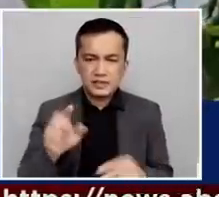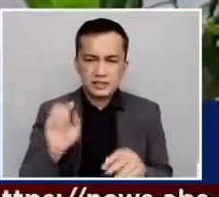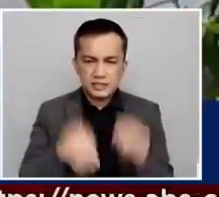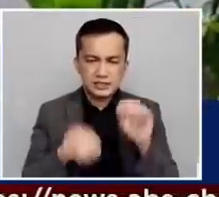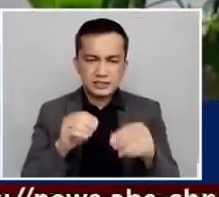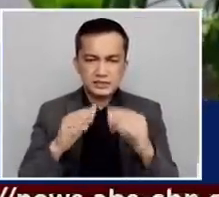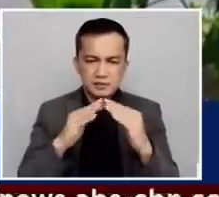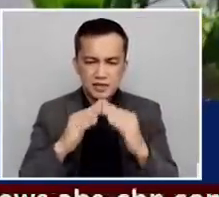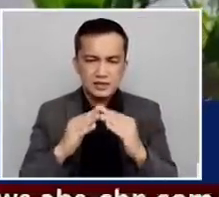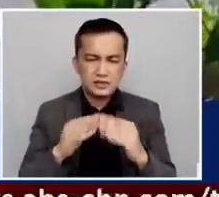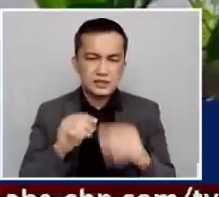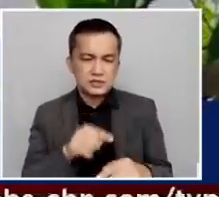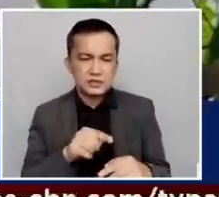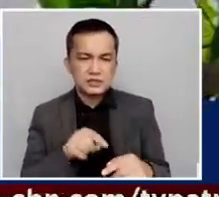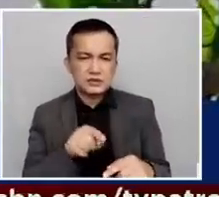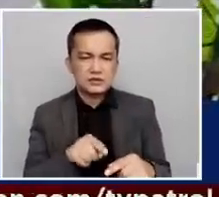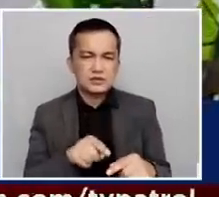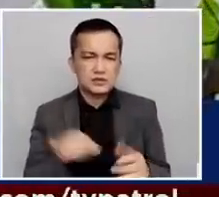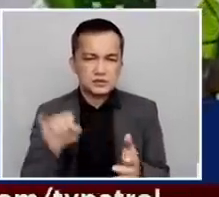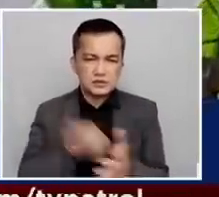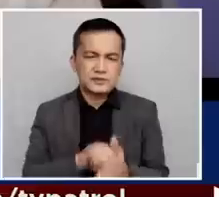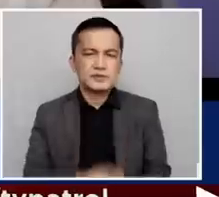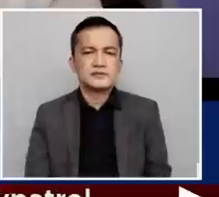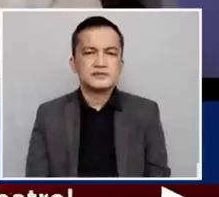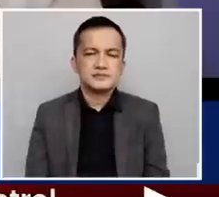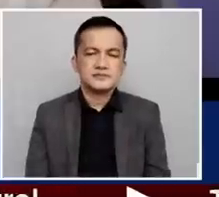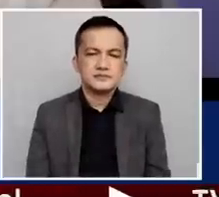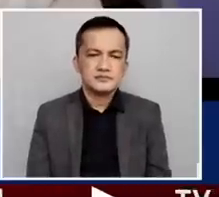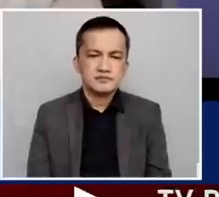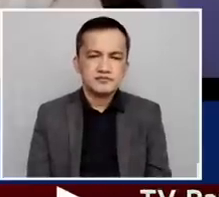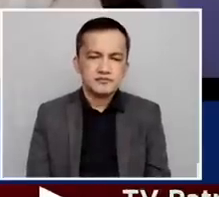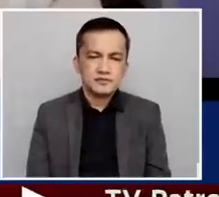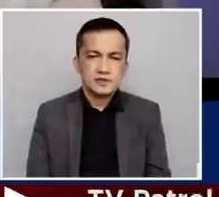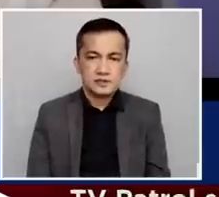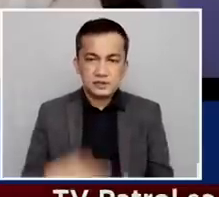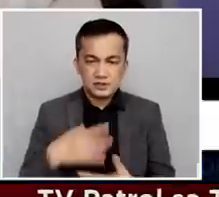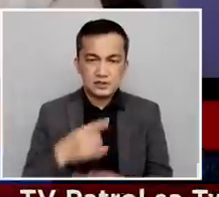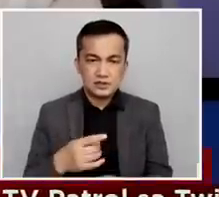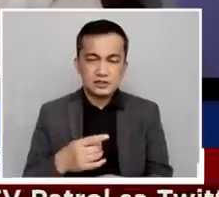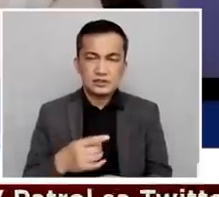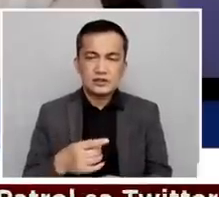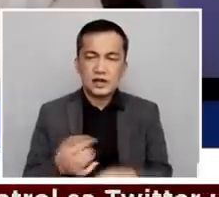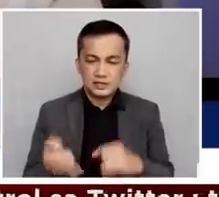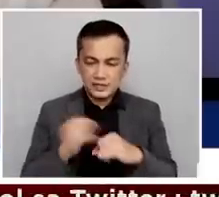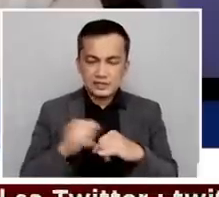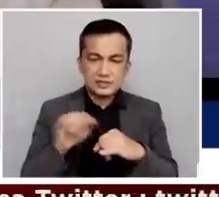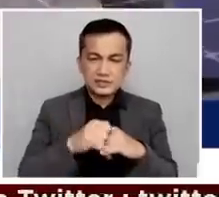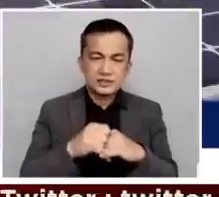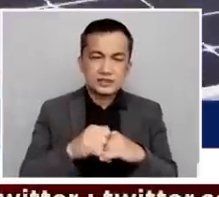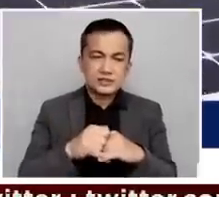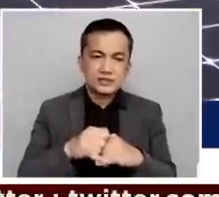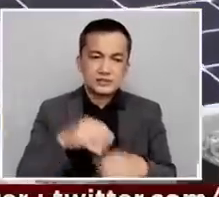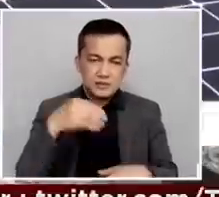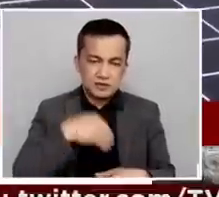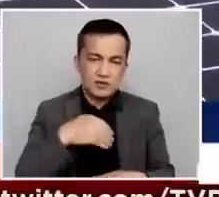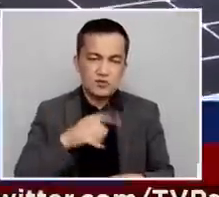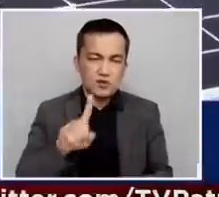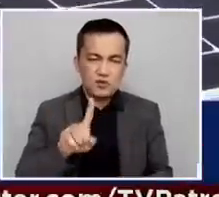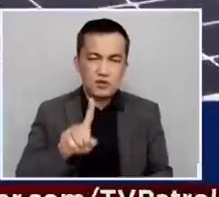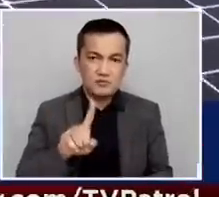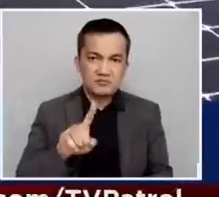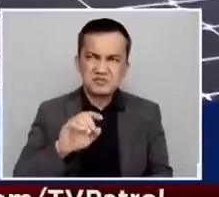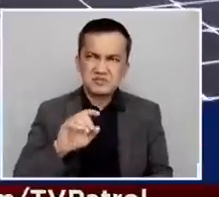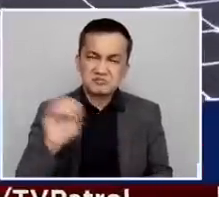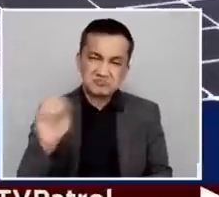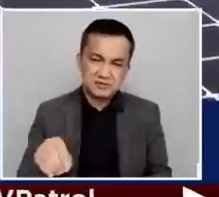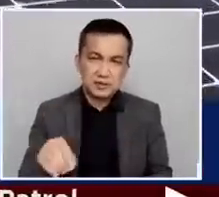dahil isa umano itong investment. Ang interest mo ngayon sa bangko, wala pang siguro 1%. Kapag nakatipid kayo ng